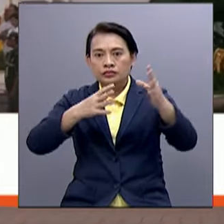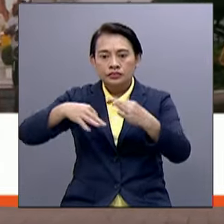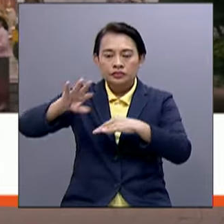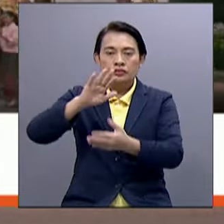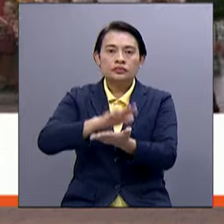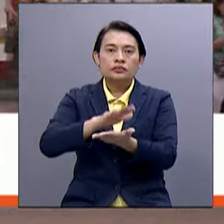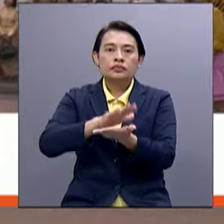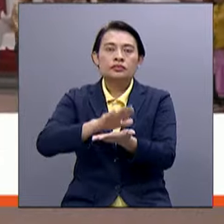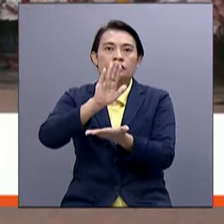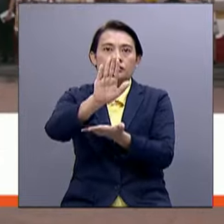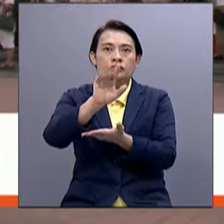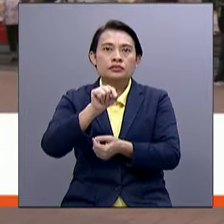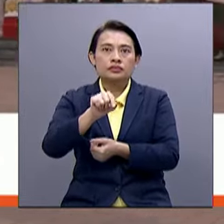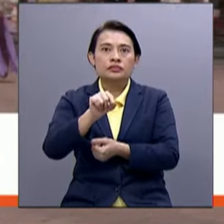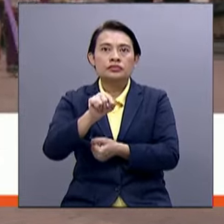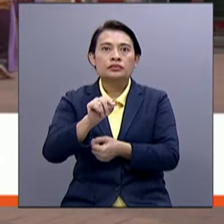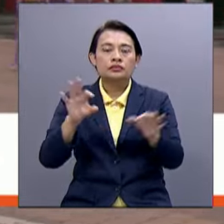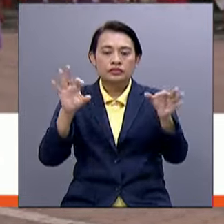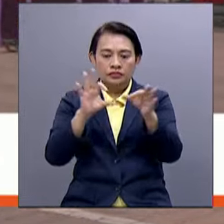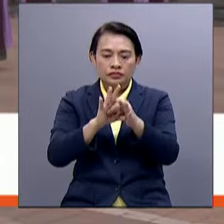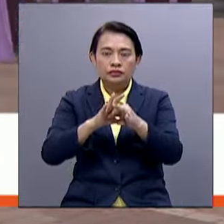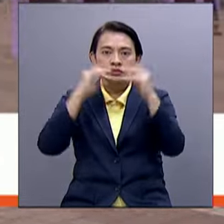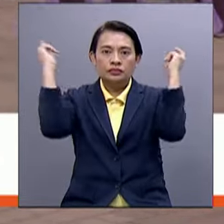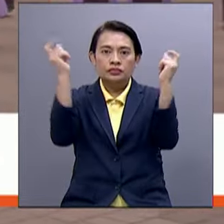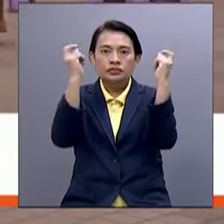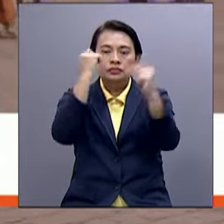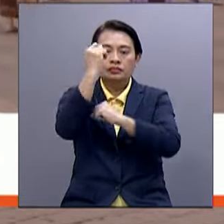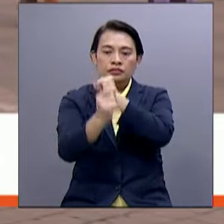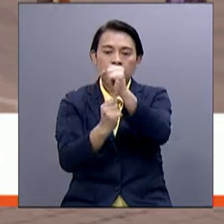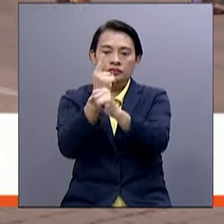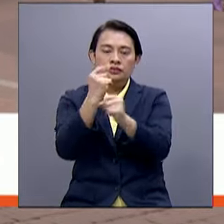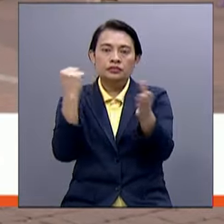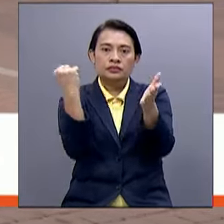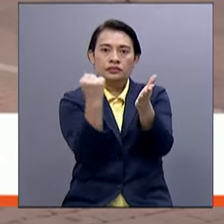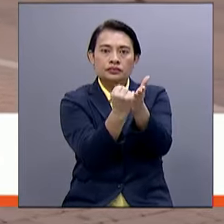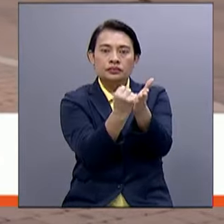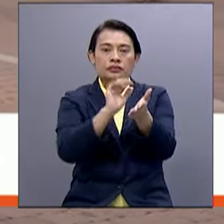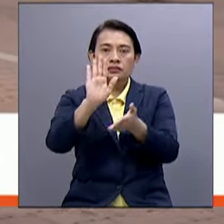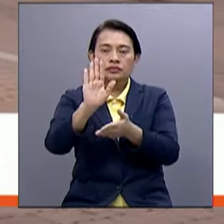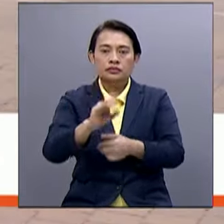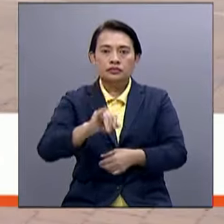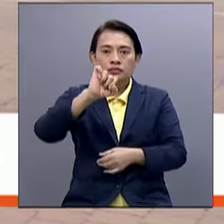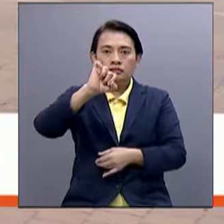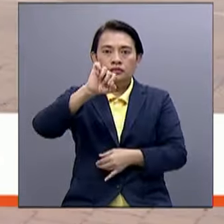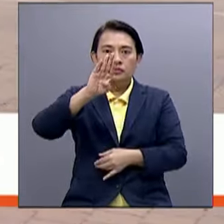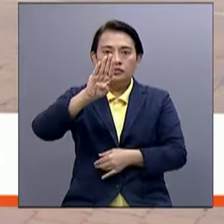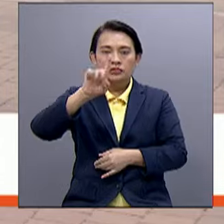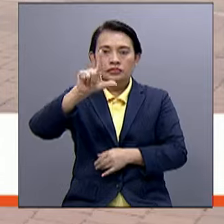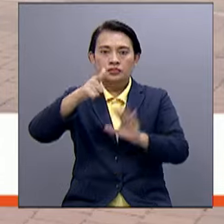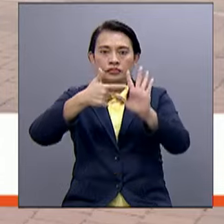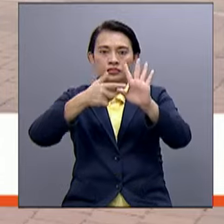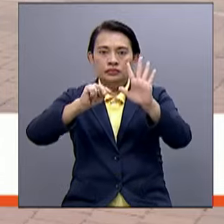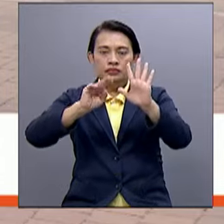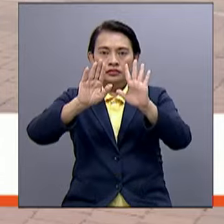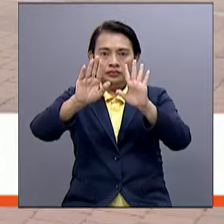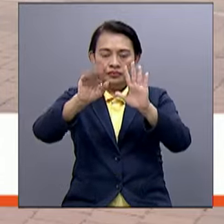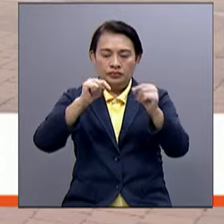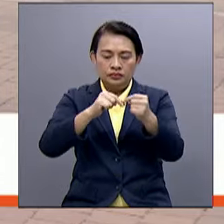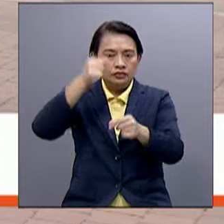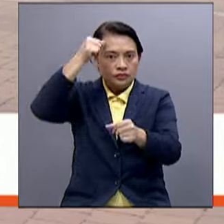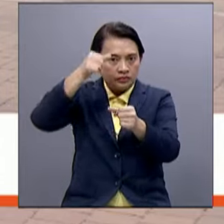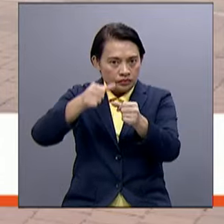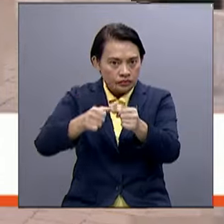าตุพนมค่ะที่มาเป็นส่วนหนึ่งของงานฉลอง1ปีการขึ้นทะเบียนคัมภีร์ใบลานเรื่องอุรังคธาตุเป็นมรดกความทรงจำแห่